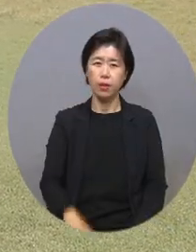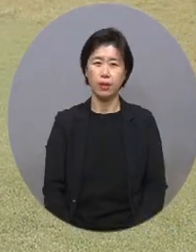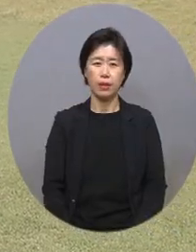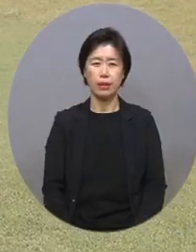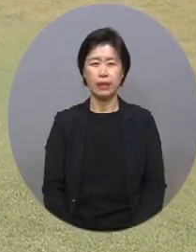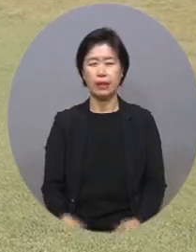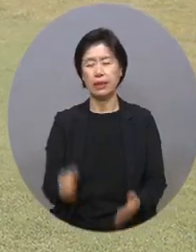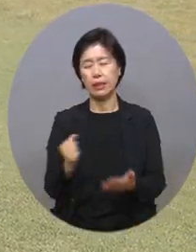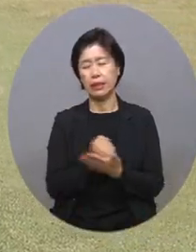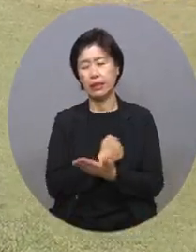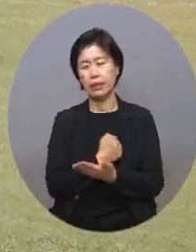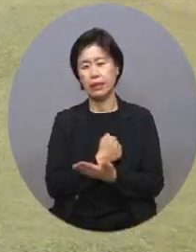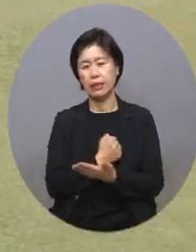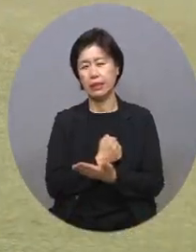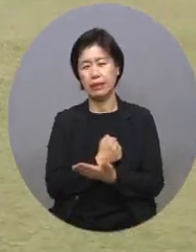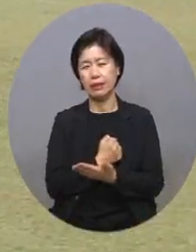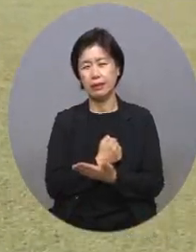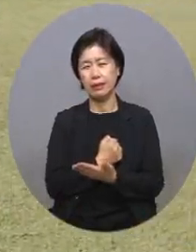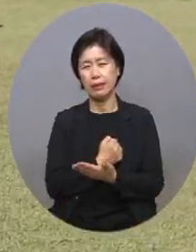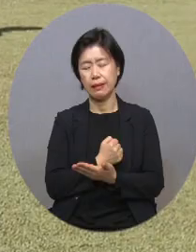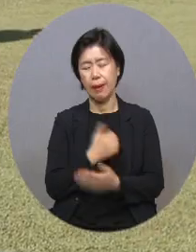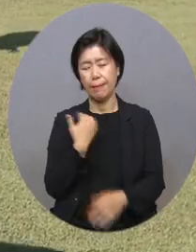깠어. 오, 샀다. 아,